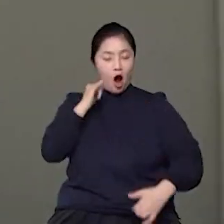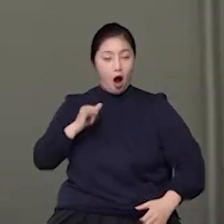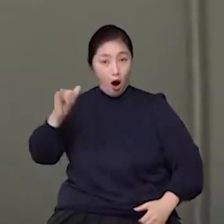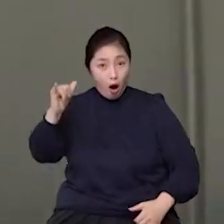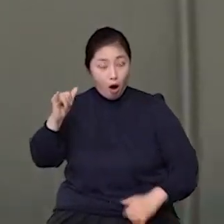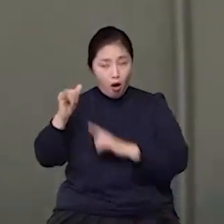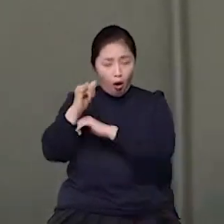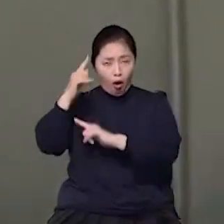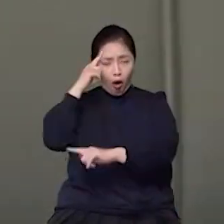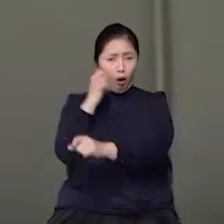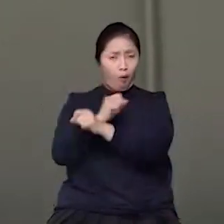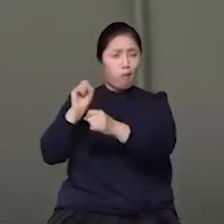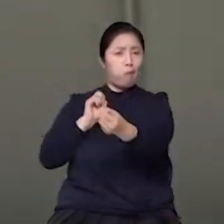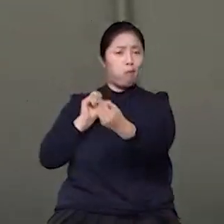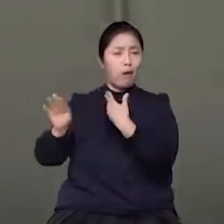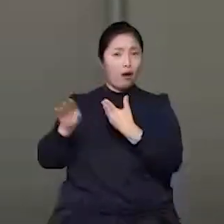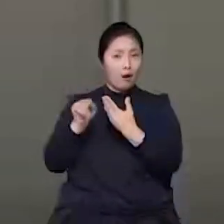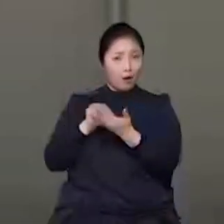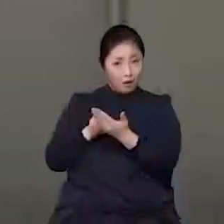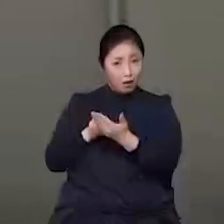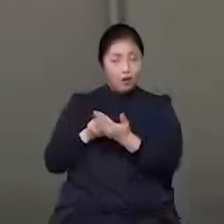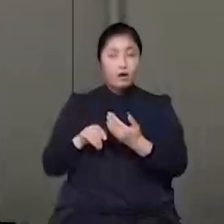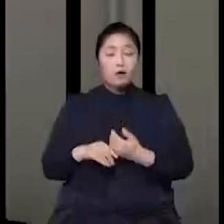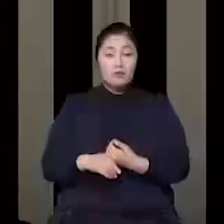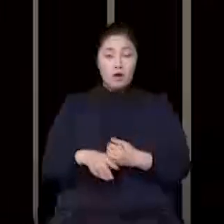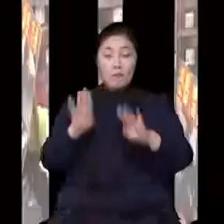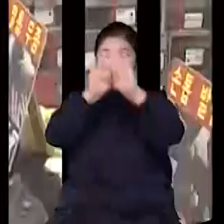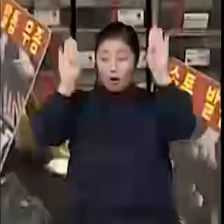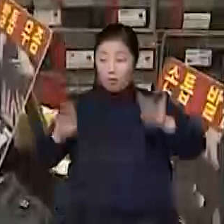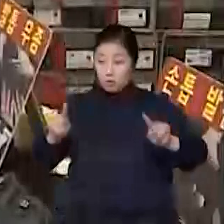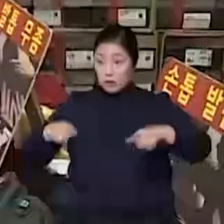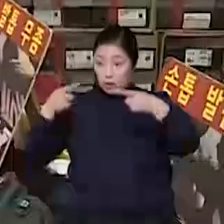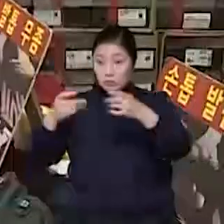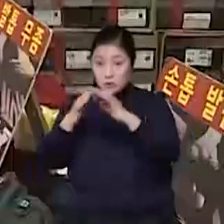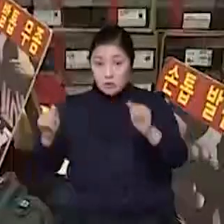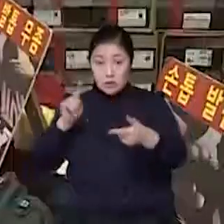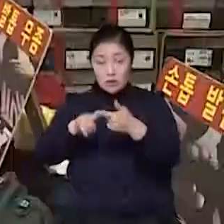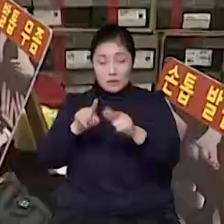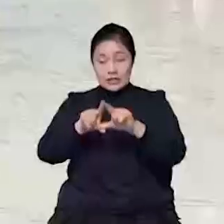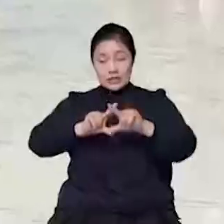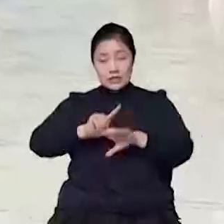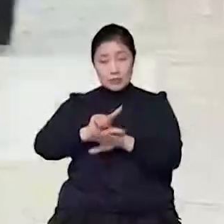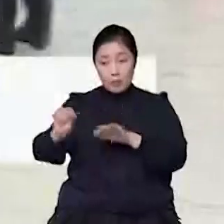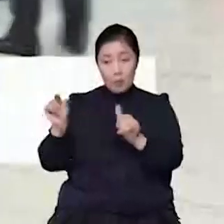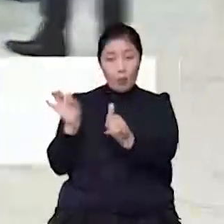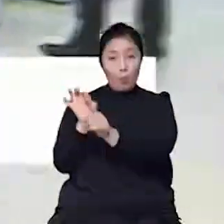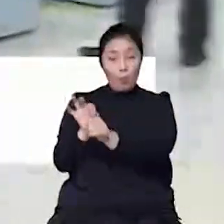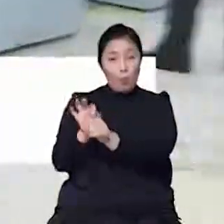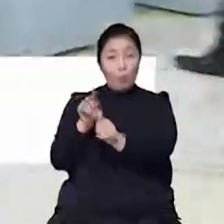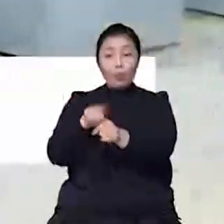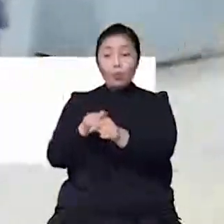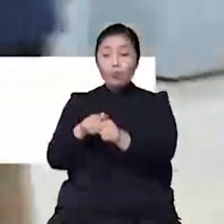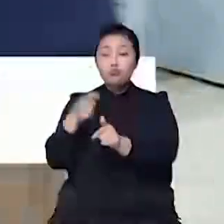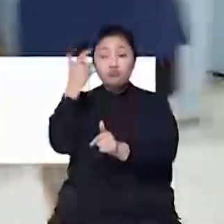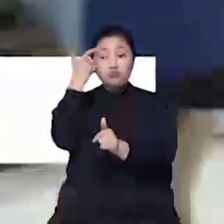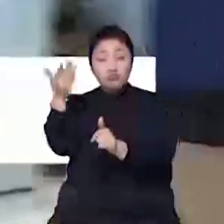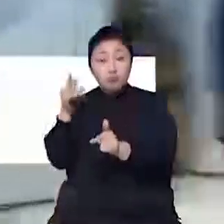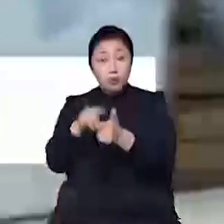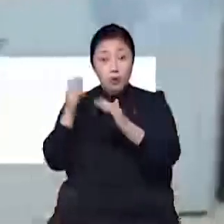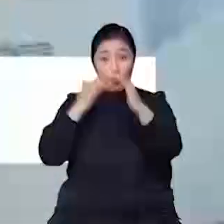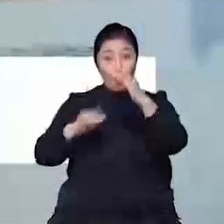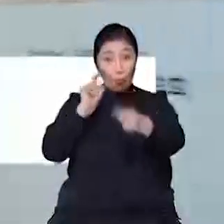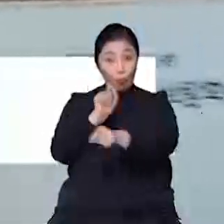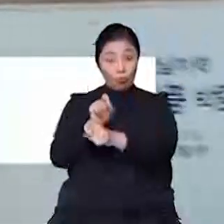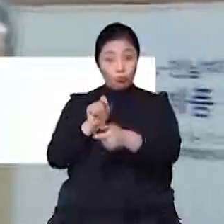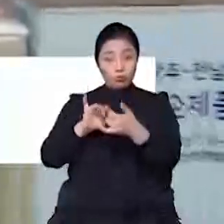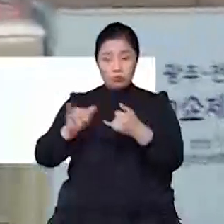했다가 황당한 일을 겪었습니다. 박람회 참가자에 대한 지방보조금 지원에 관해 문의했는데 담당